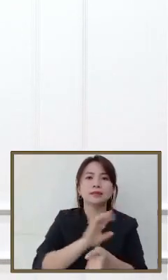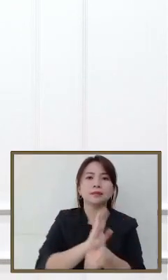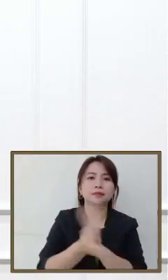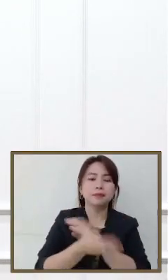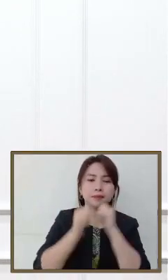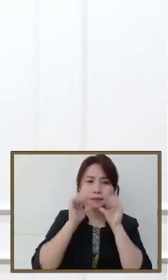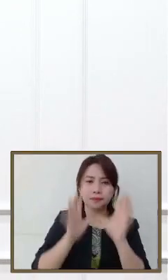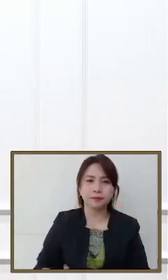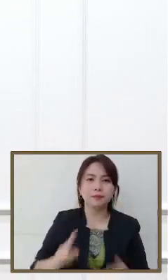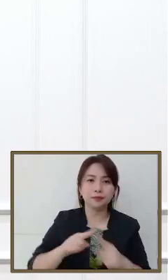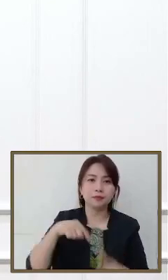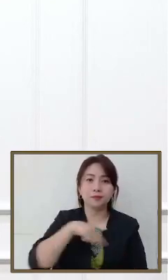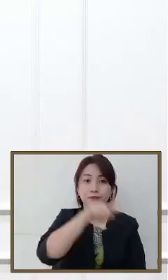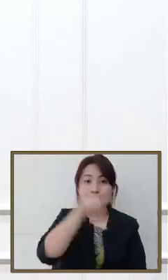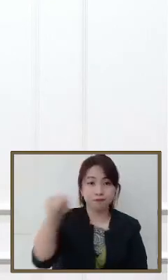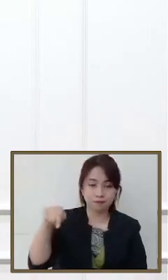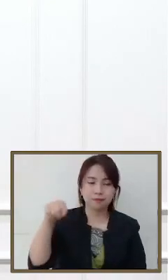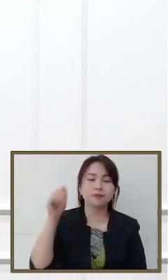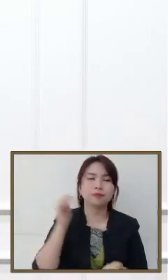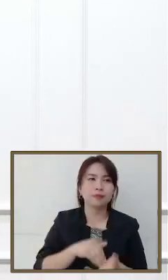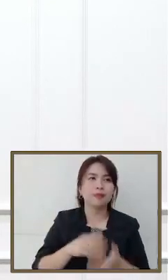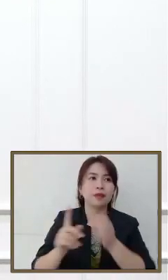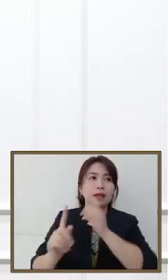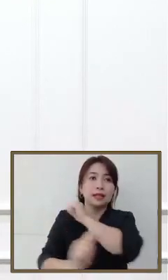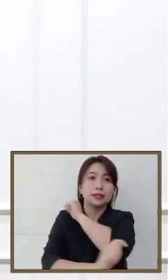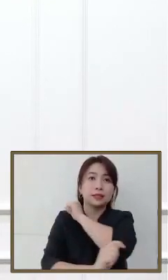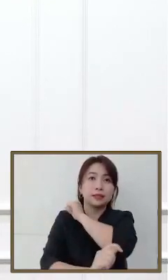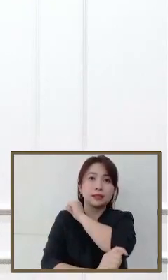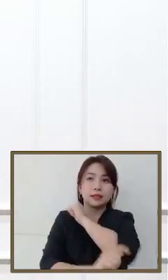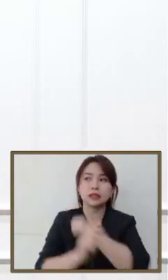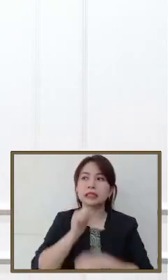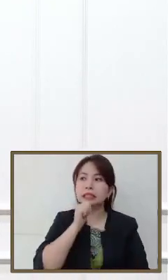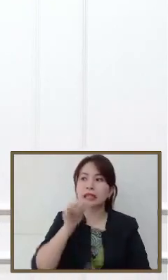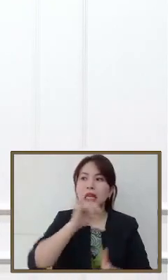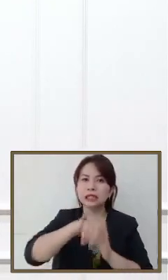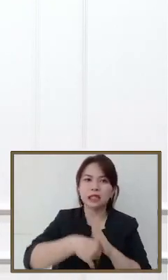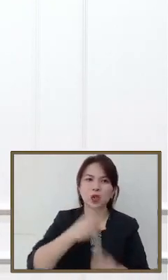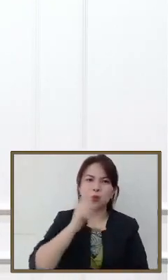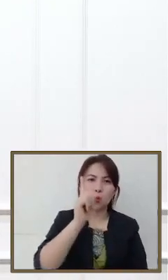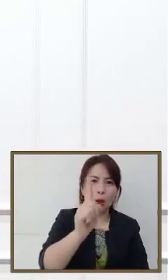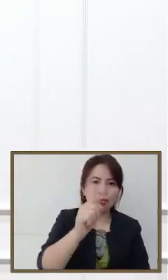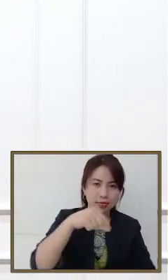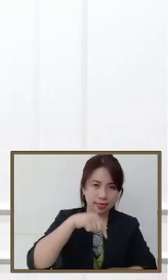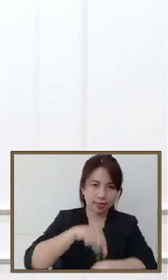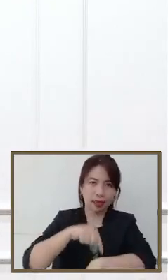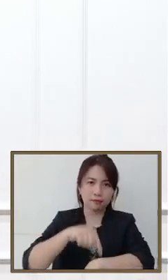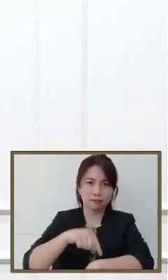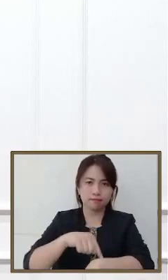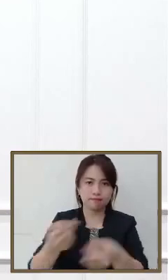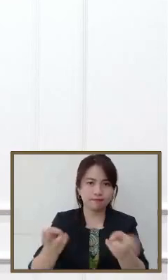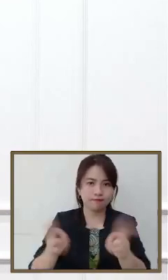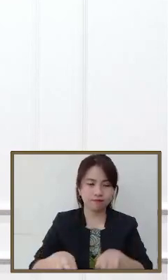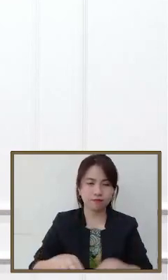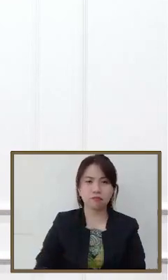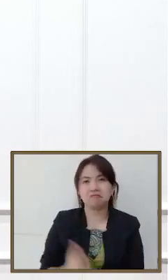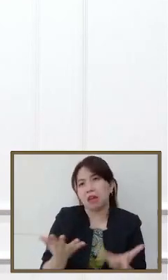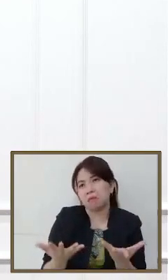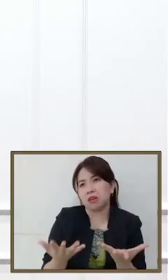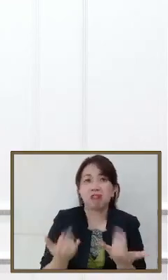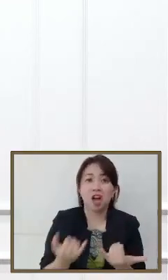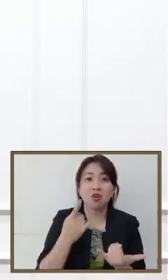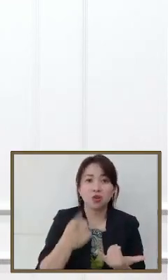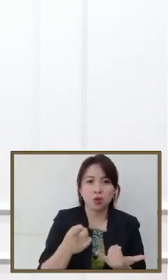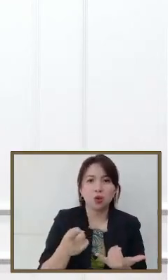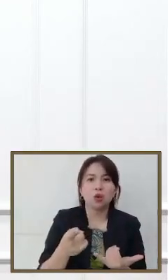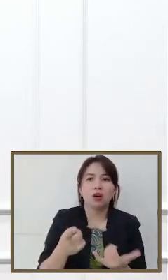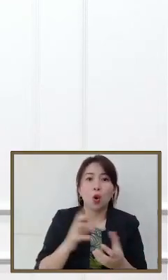kapatid ang temptation ay hindi lang yan isahan maaring nakatakas ka ngayon pero tingnan